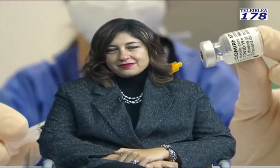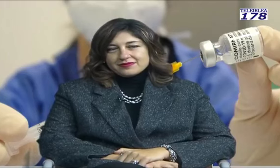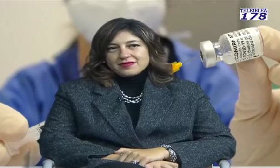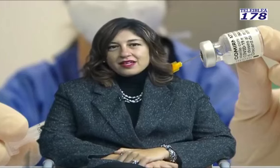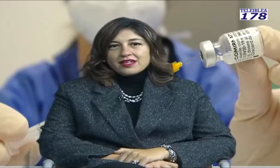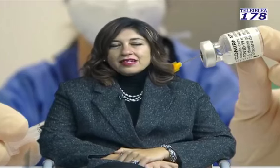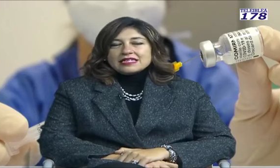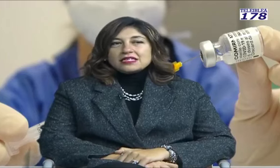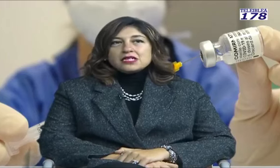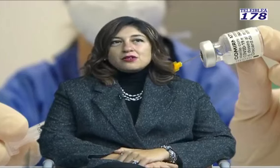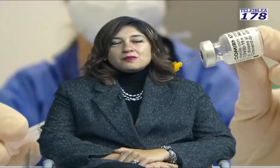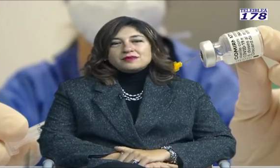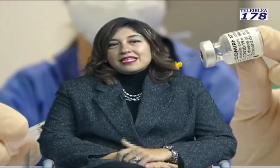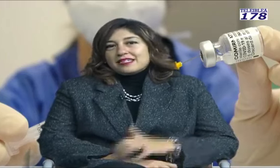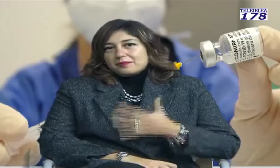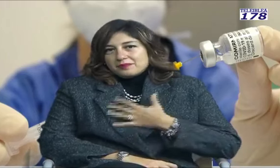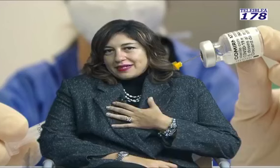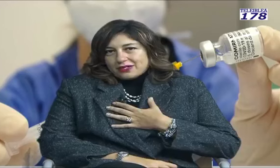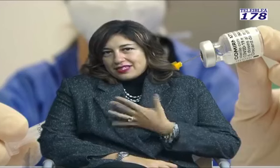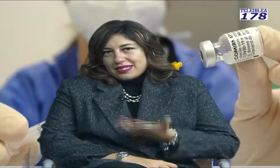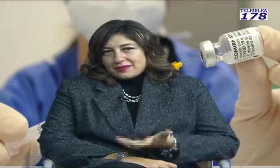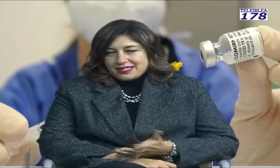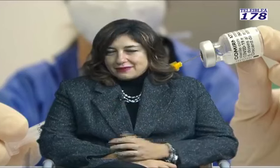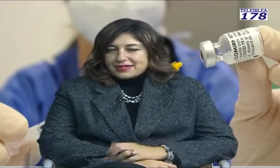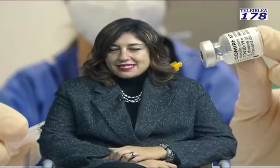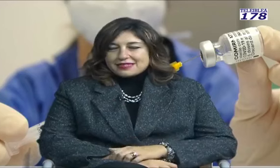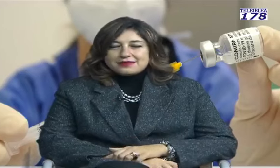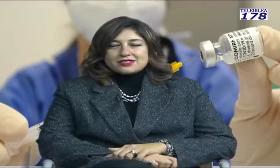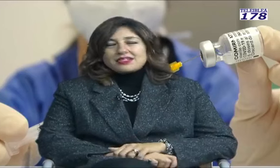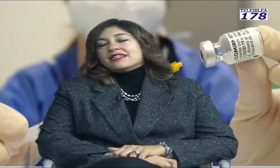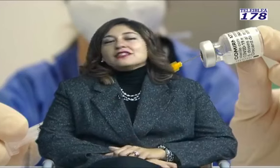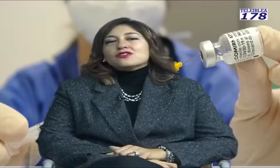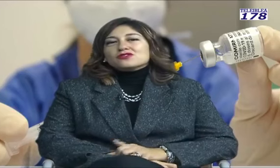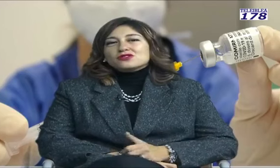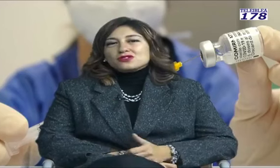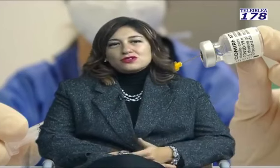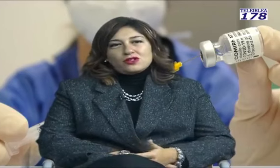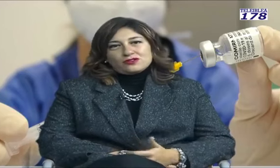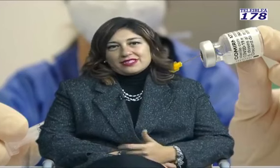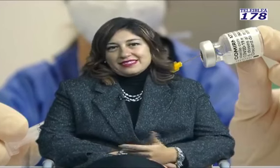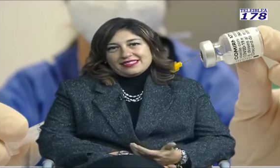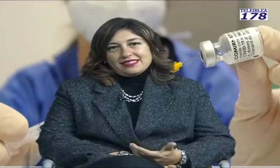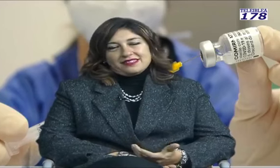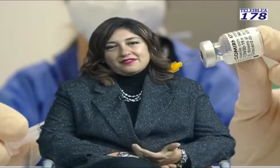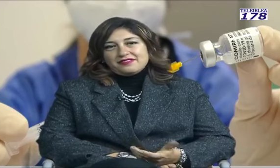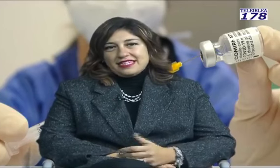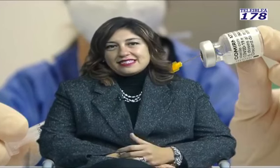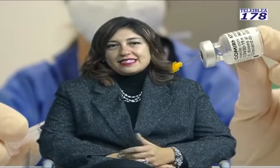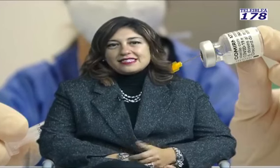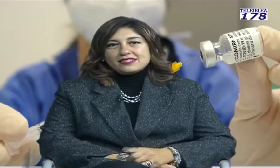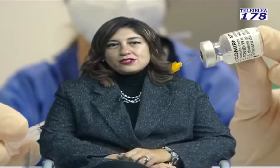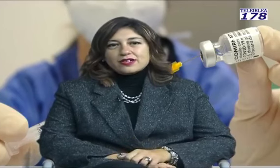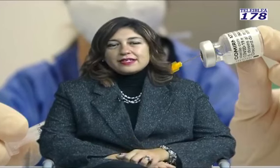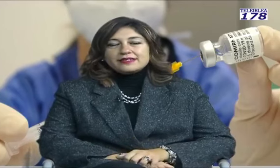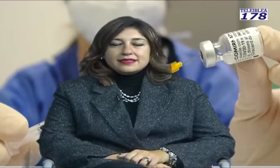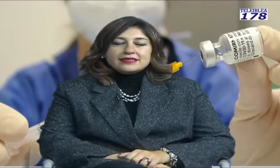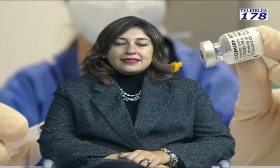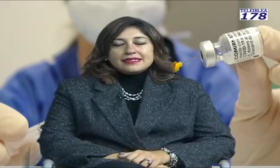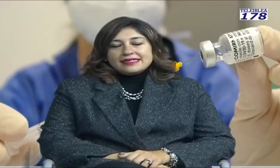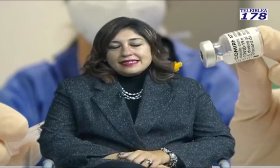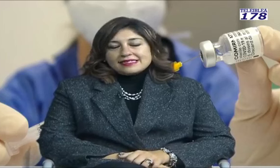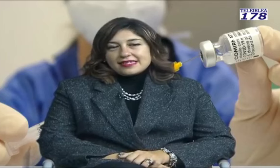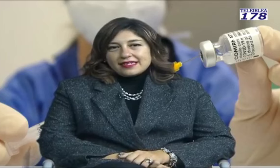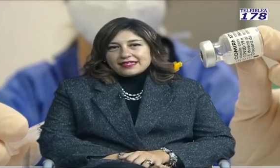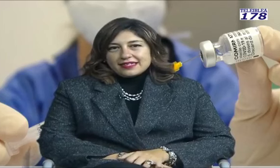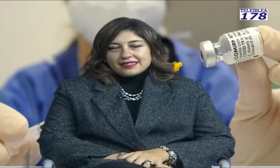femminile? Io parlo della mia esperienza personale, non noto grandissime differenze. Cioè più o meno sono tante e